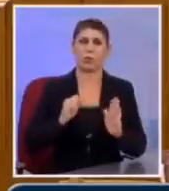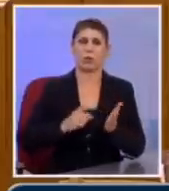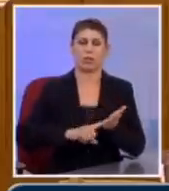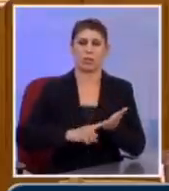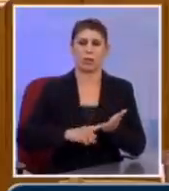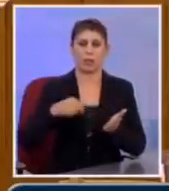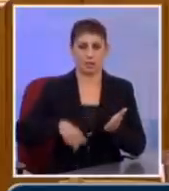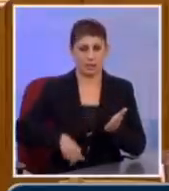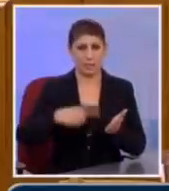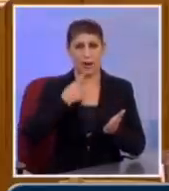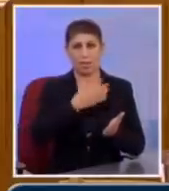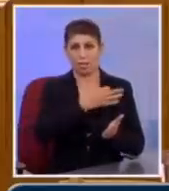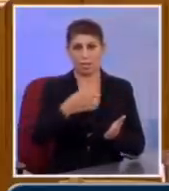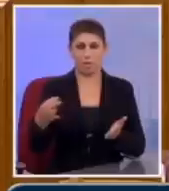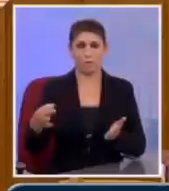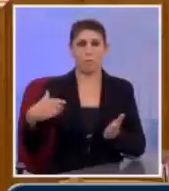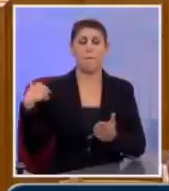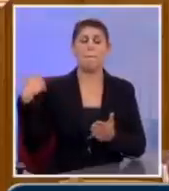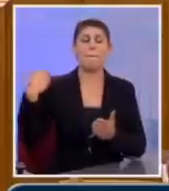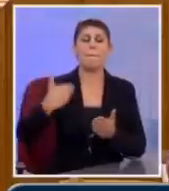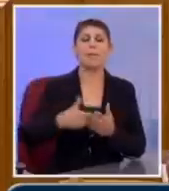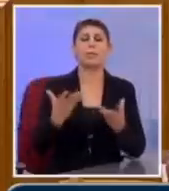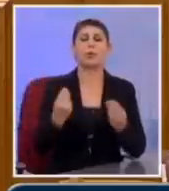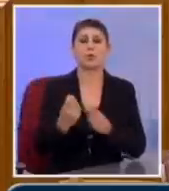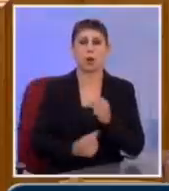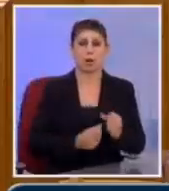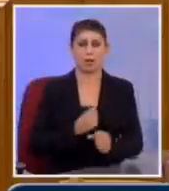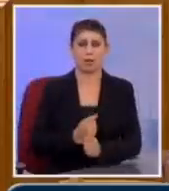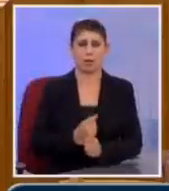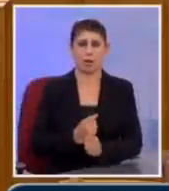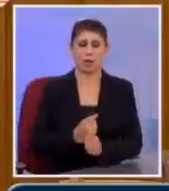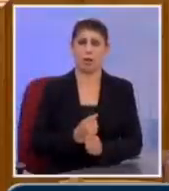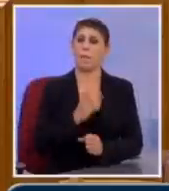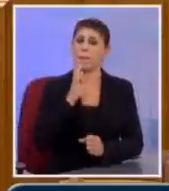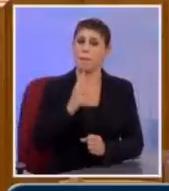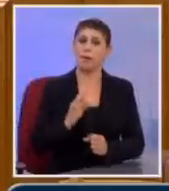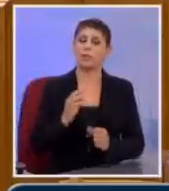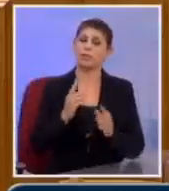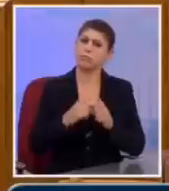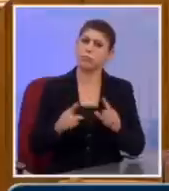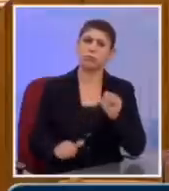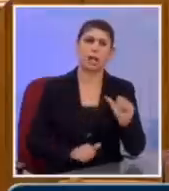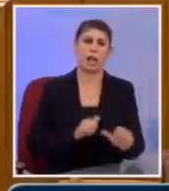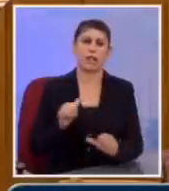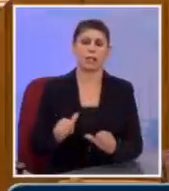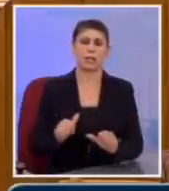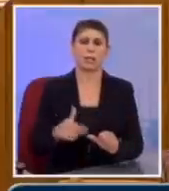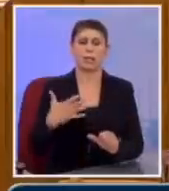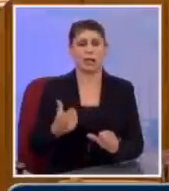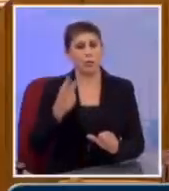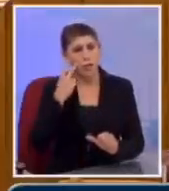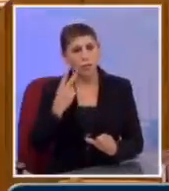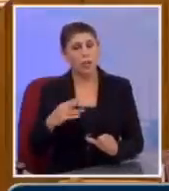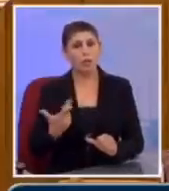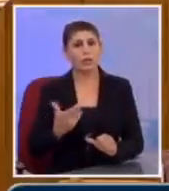να λέμε σήμερα, μετά από τόσα χρόνια, που οι πραγματικότητες έχουν διαφοροποιηθεί, που έχουμε δει ότι